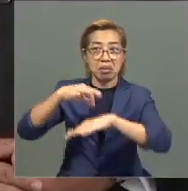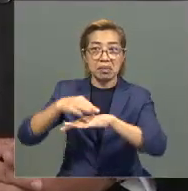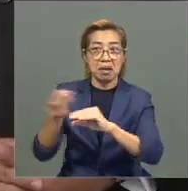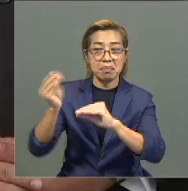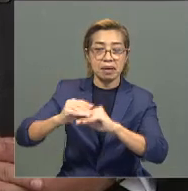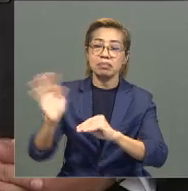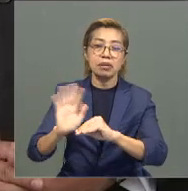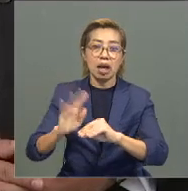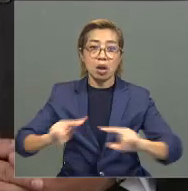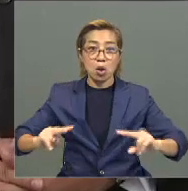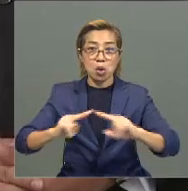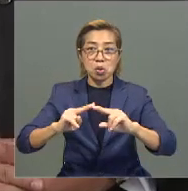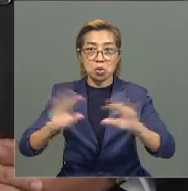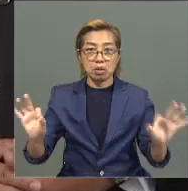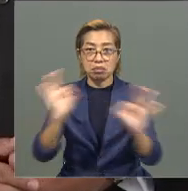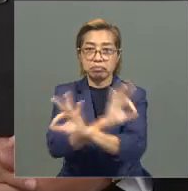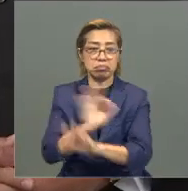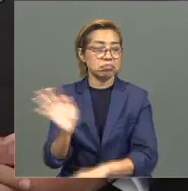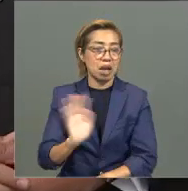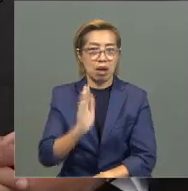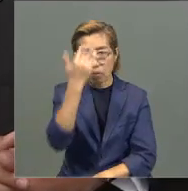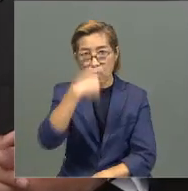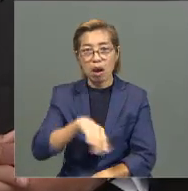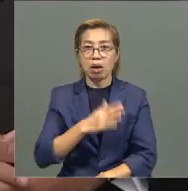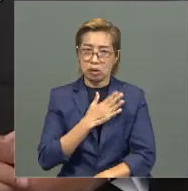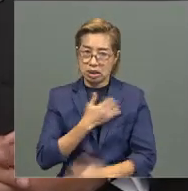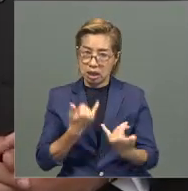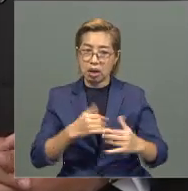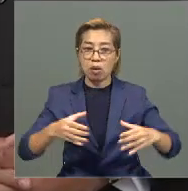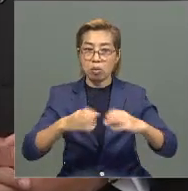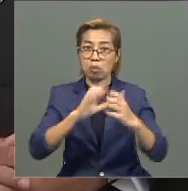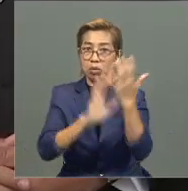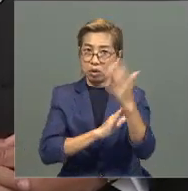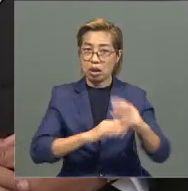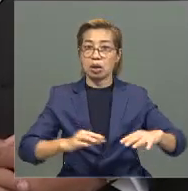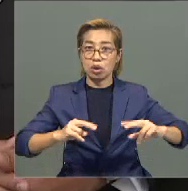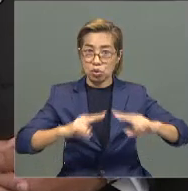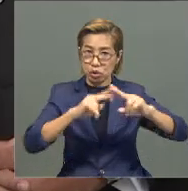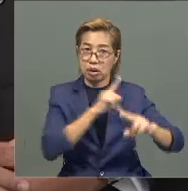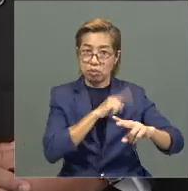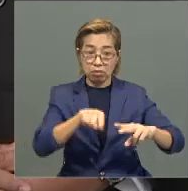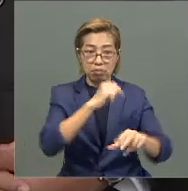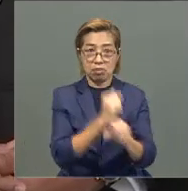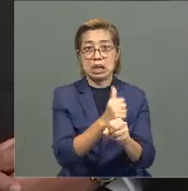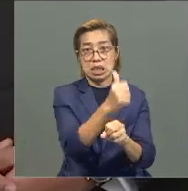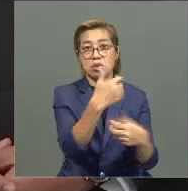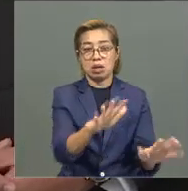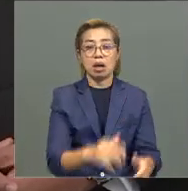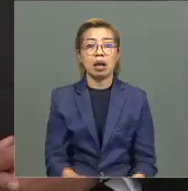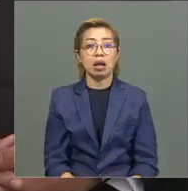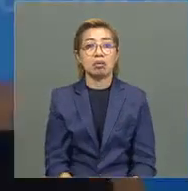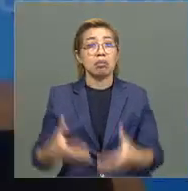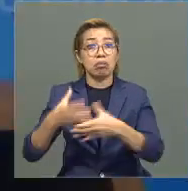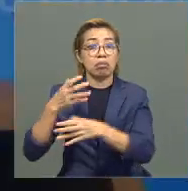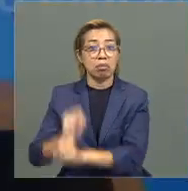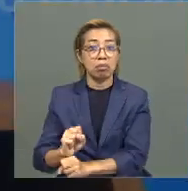ไม่มีการสลับกระทรวงระหว่างพรรคร่วมรัฐบาลเพราะว่ากระทรวงที่ดูแลอยู่เนี่ยนะครับถือว่าทำงานได้ดีอยู่แล้วพรรคประชาธิ